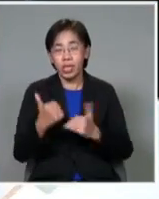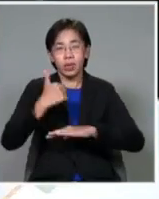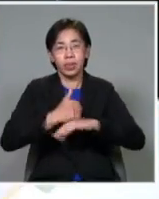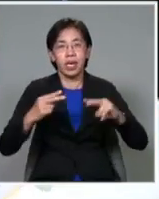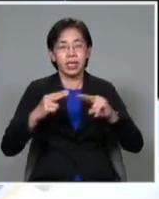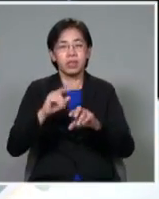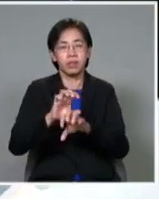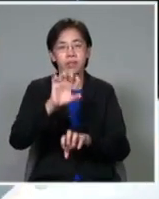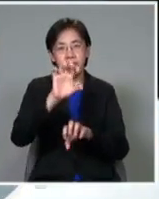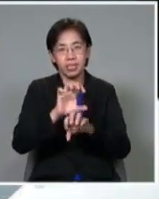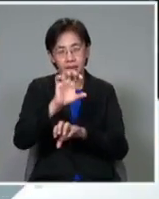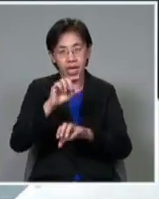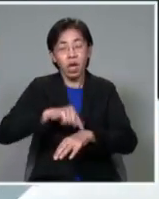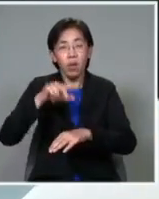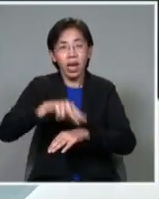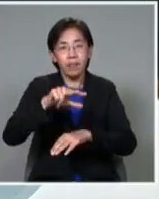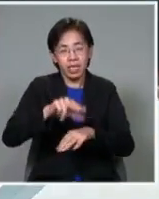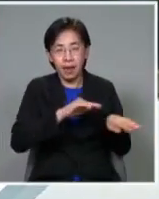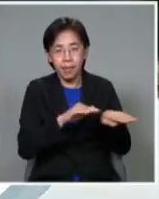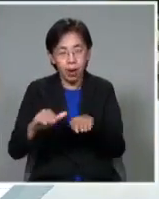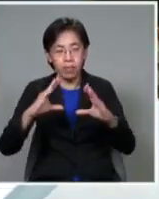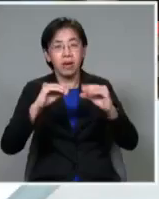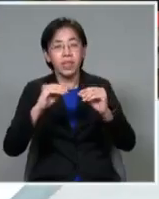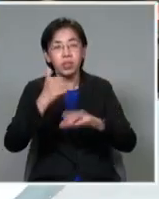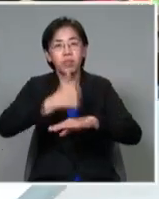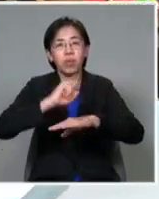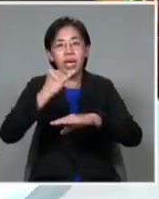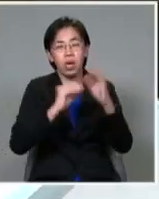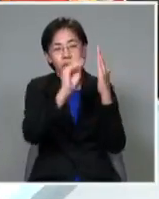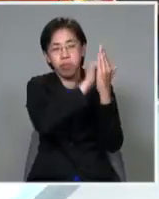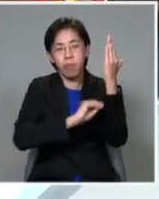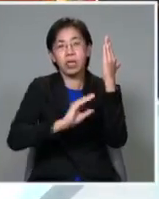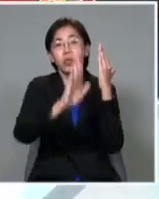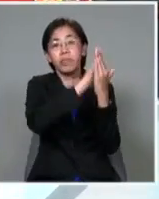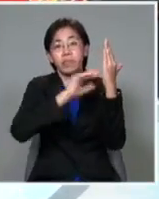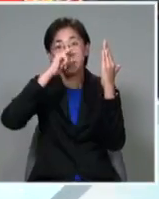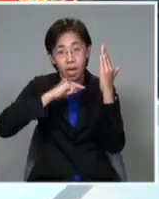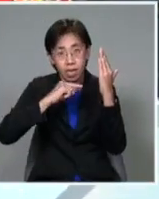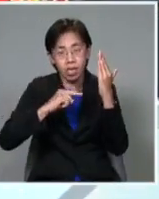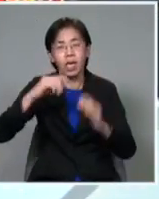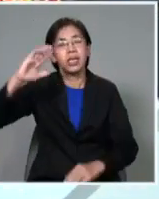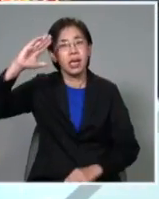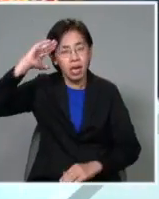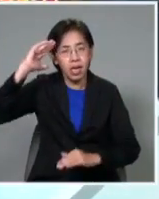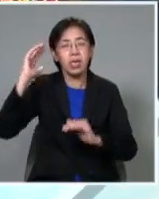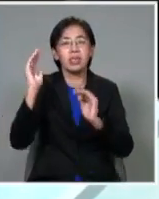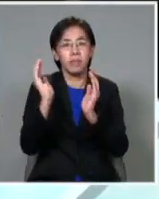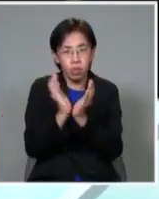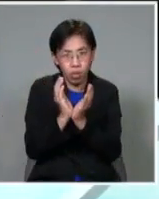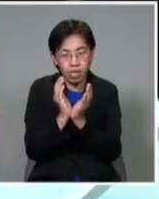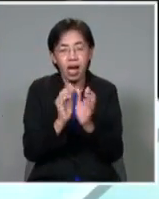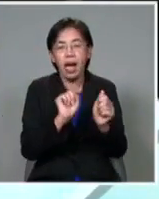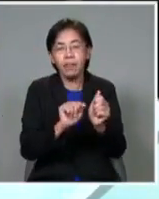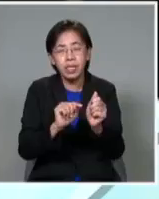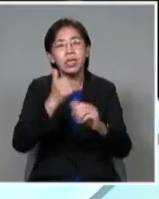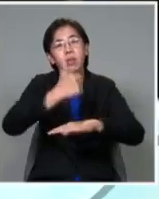ว่าการกระทรวงมหาดไทยเตรียมแล้วนะครับจะประชุมกับผู้ว่าราชการจังหวัดทั่วไทยหน่วยงานด้านความมั่นคงเจ้าหน้าที่ตำรวจในอำเภอ